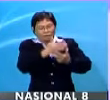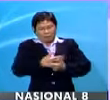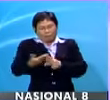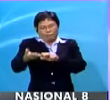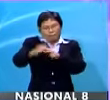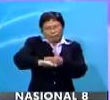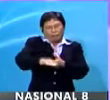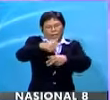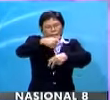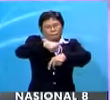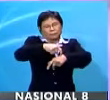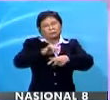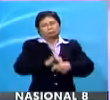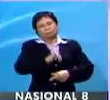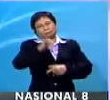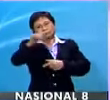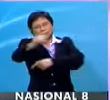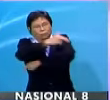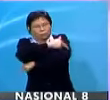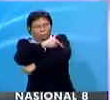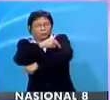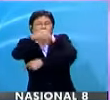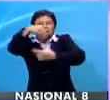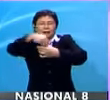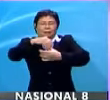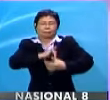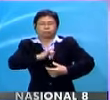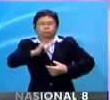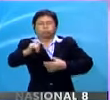meninggal dunia ketika dalam perjalanan ke